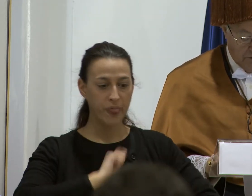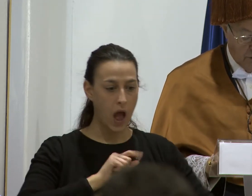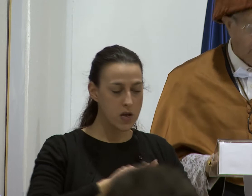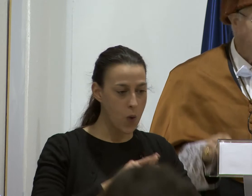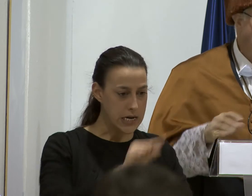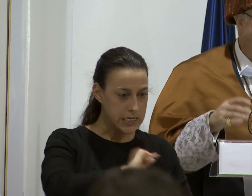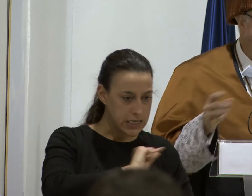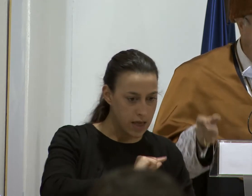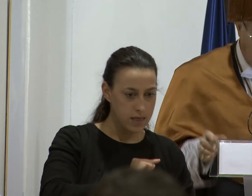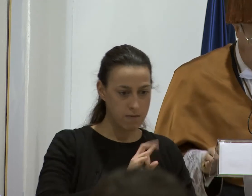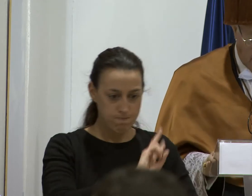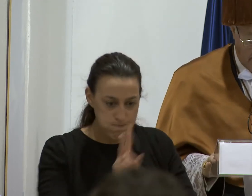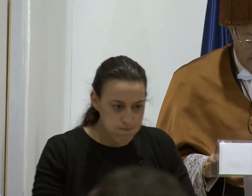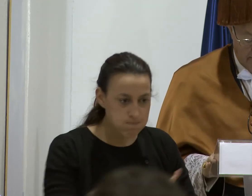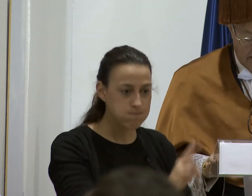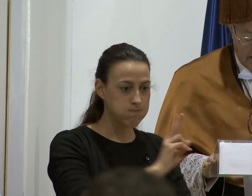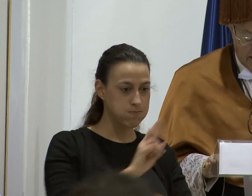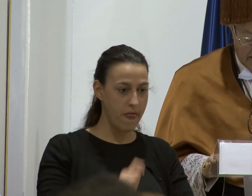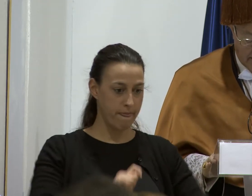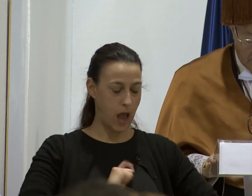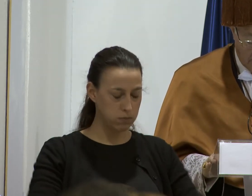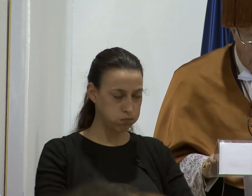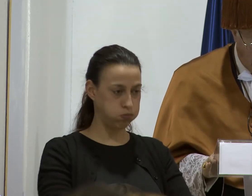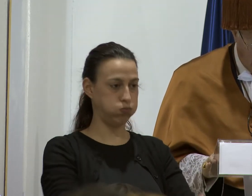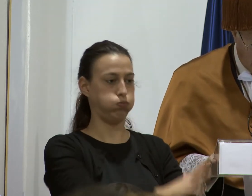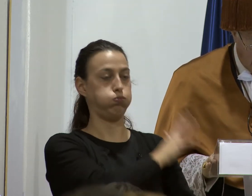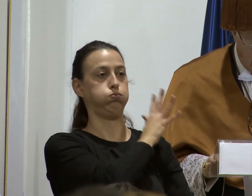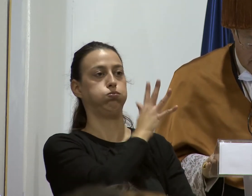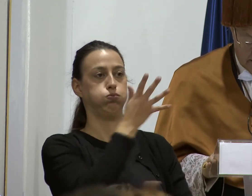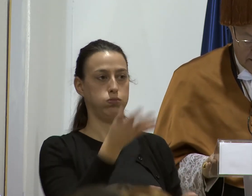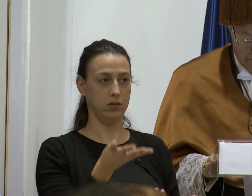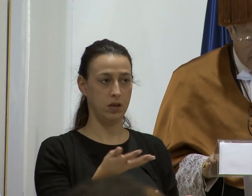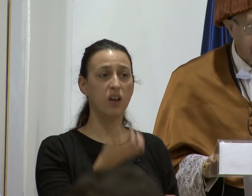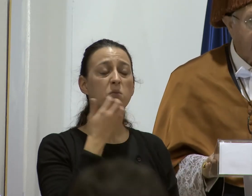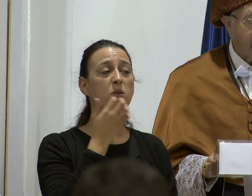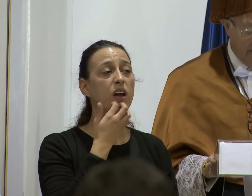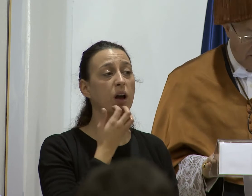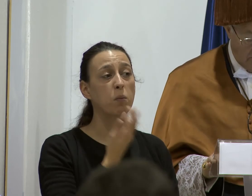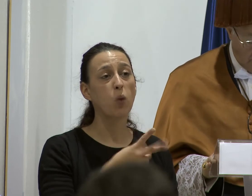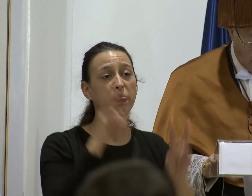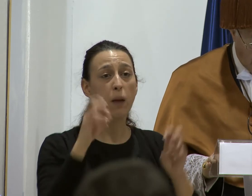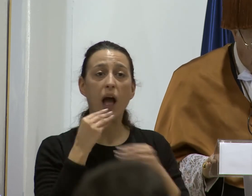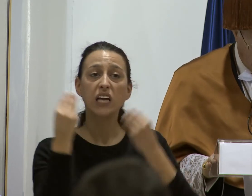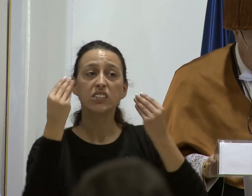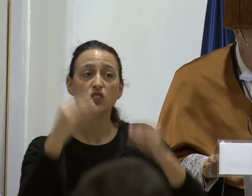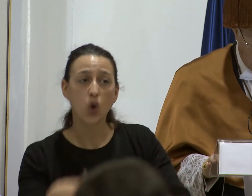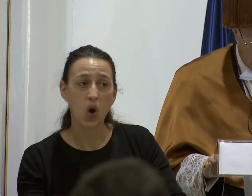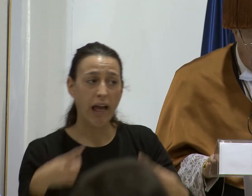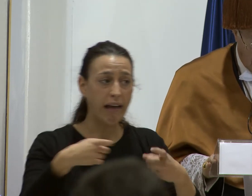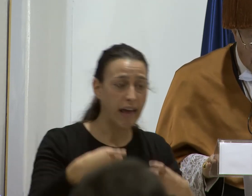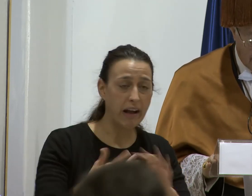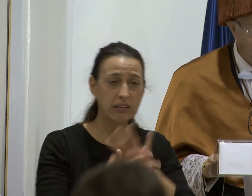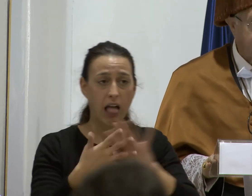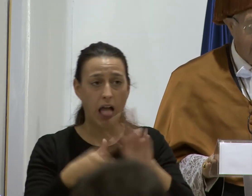trobem o trobem d'una manera molt diferent en les narracions històriques més abstractes, construïdes